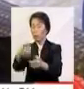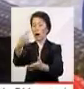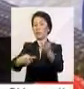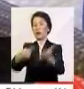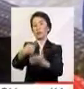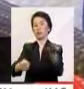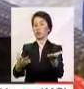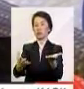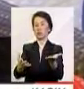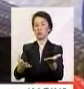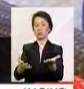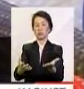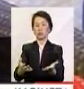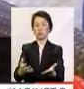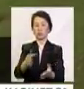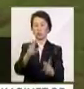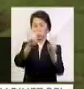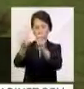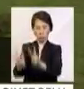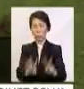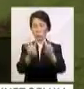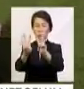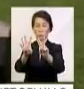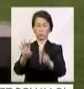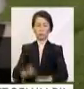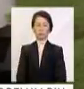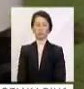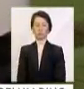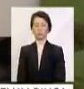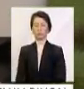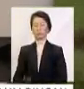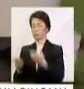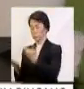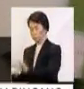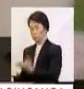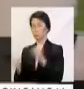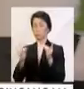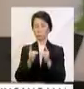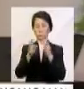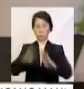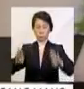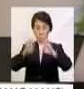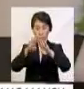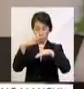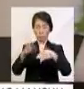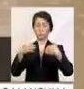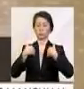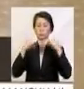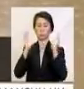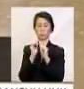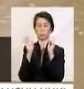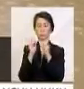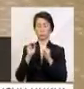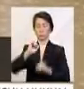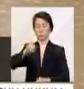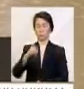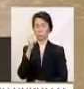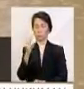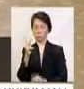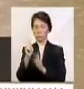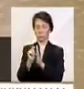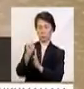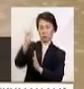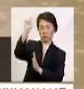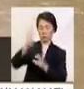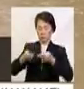mestilah bersiap siaga 24 jam. Beliau ditemui pemberita selepas mempenguruskan mesyuarat jawatan kuasa